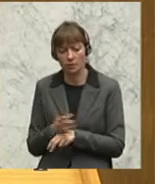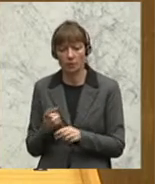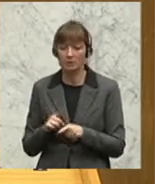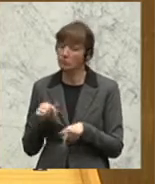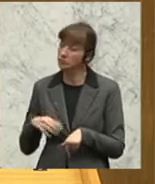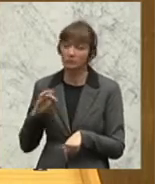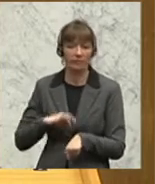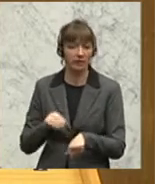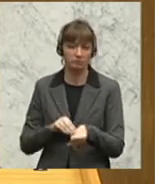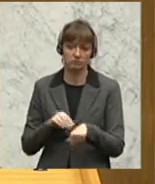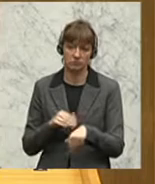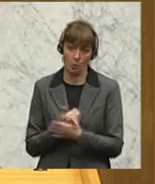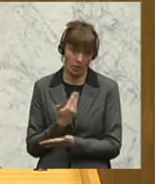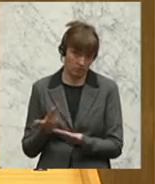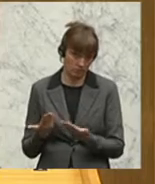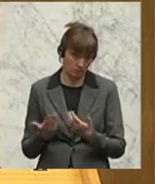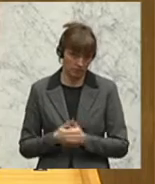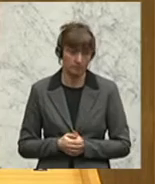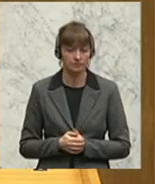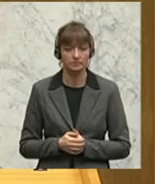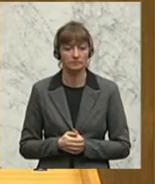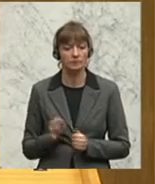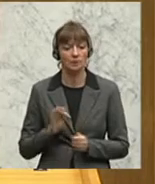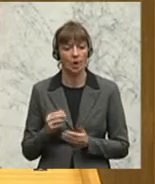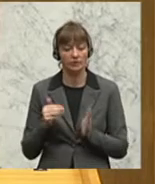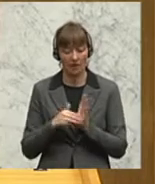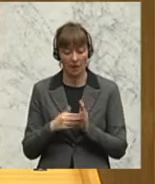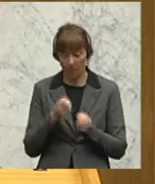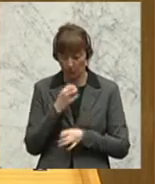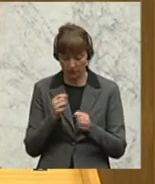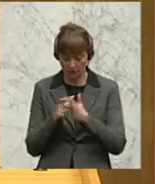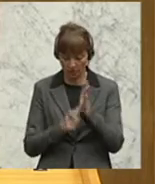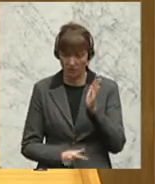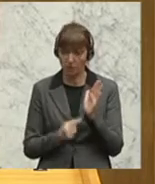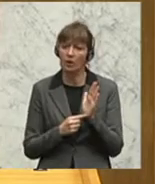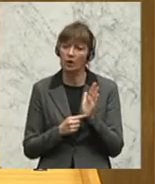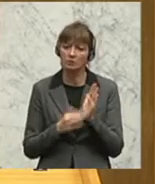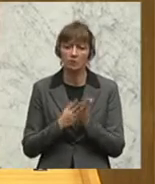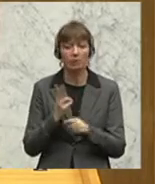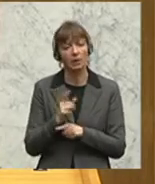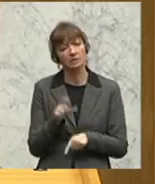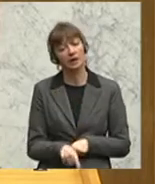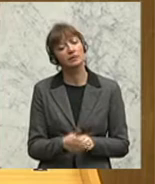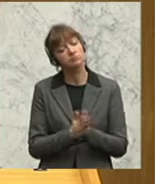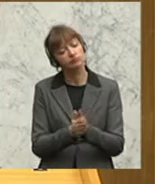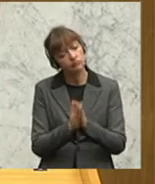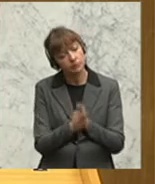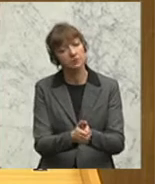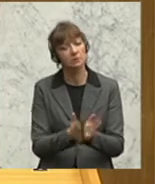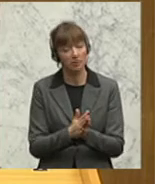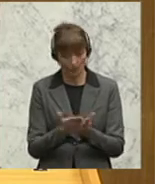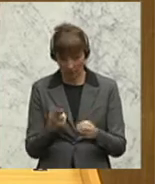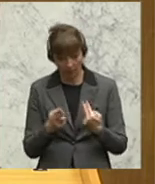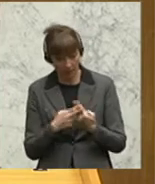zu. In der Gebrauchsinformation wird der Patient aufgefordert, vermutete Nebenwirkungen zu